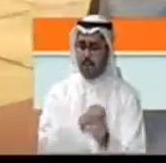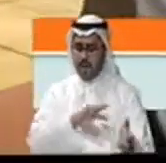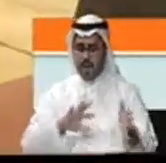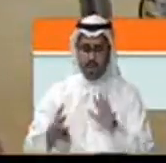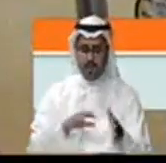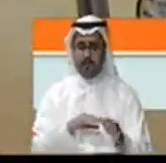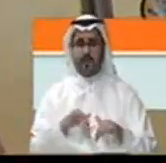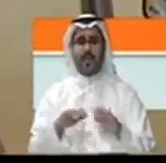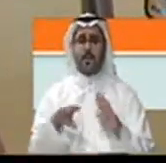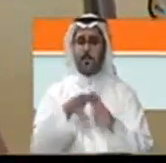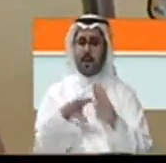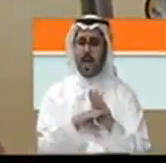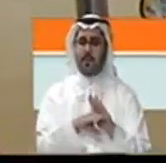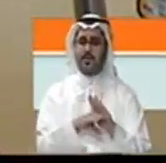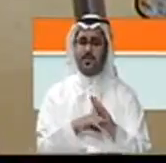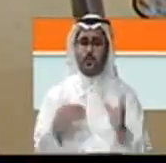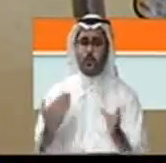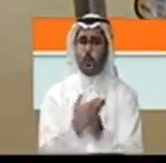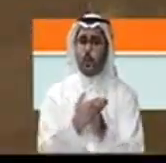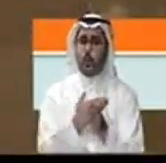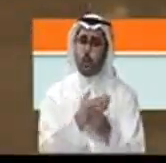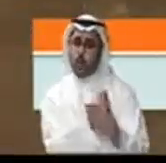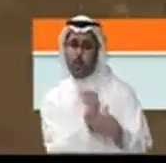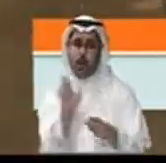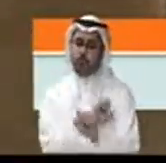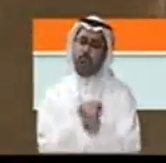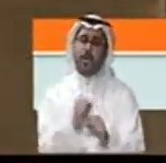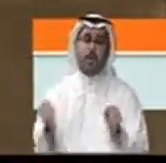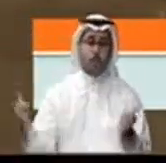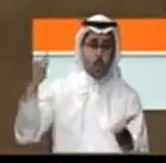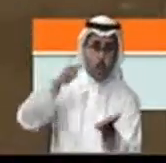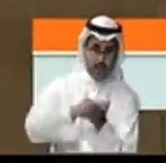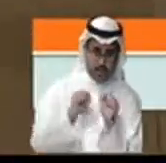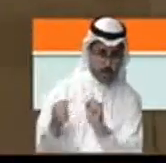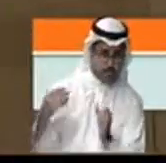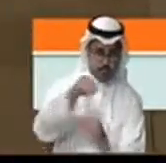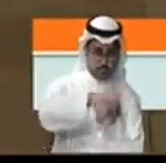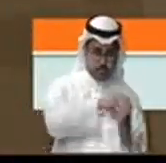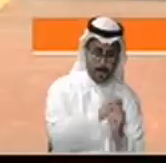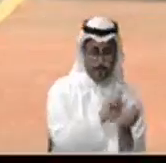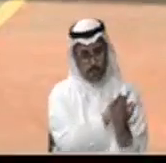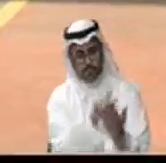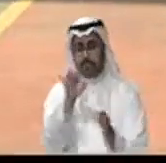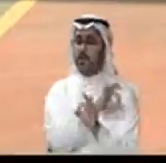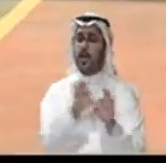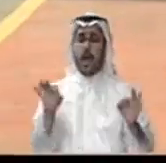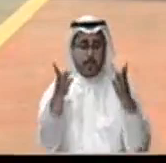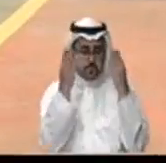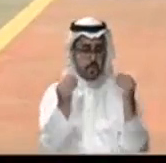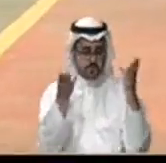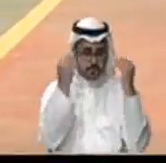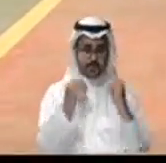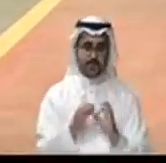طريق مكة والتي تهدف إلى سرعة إنهاء إجراءات ضيوف الرحمن من مطار المغادرة